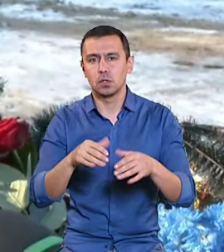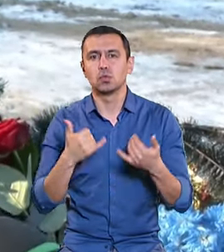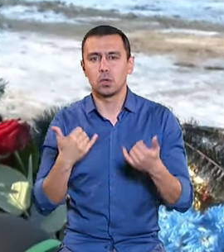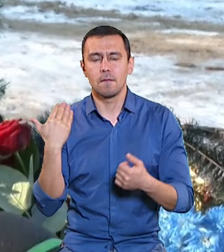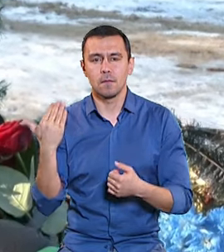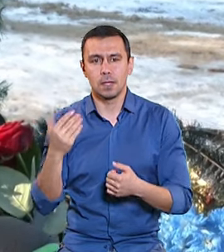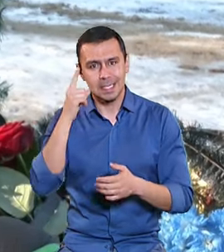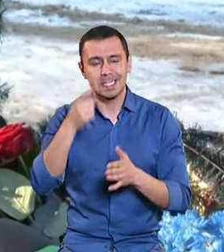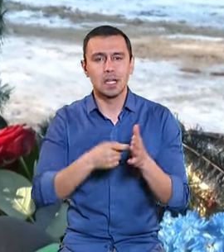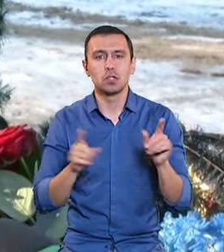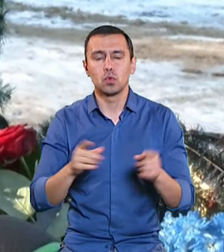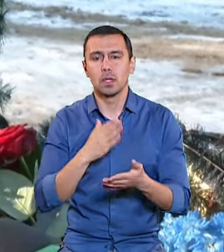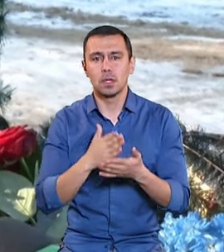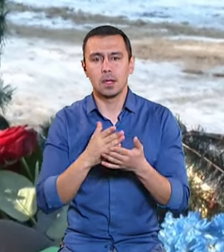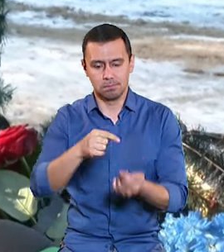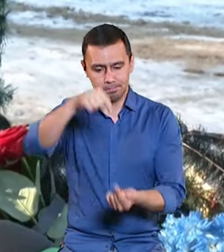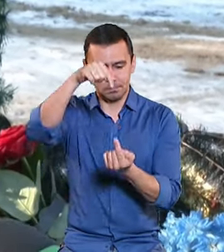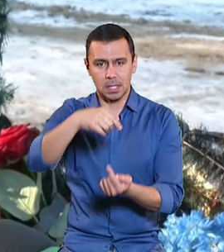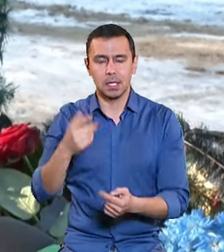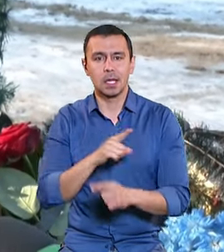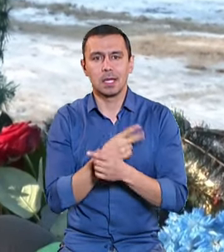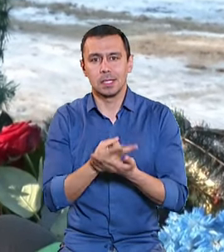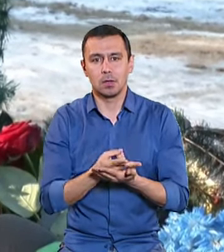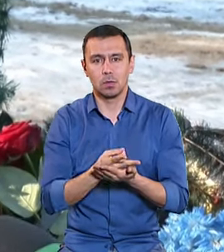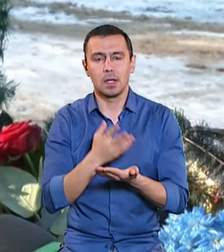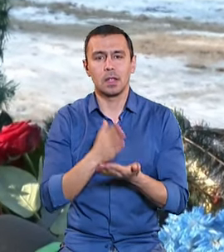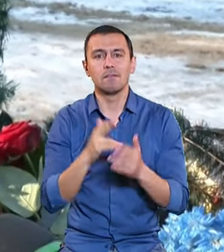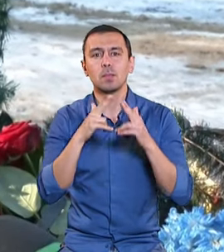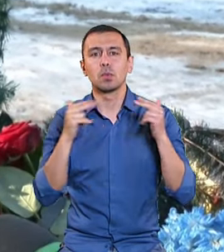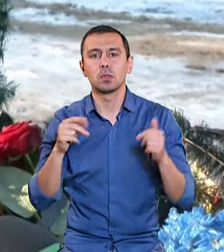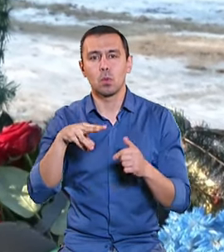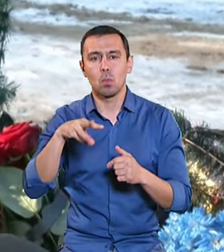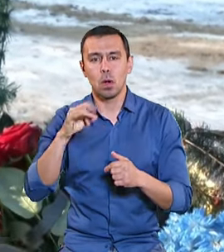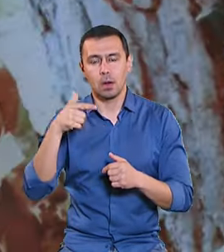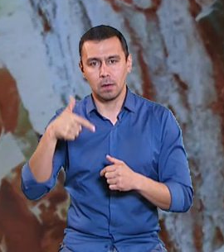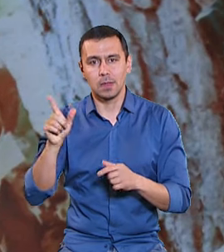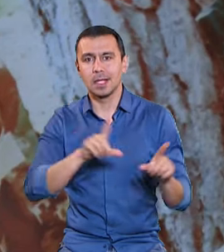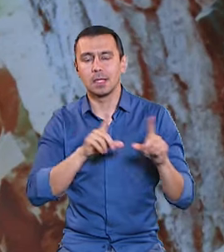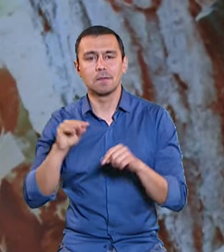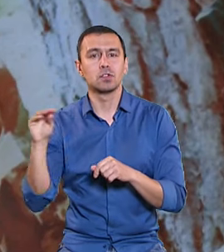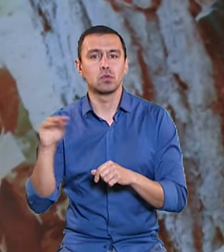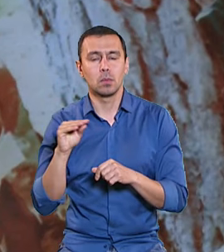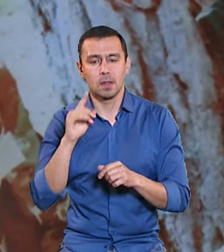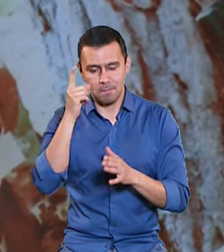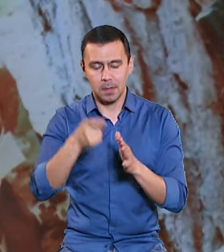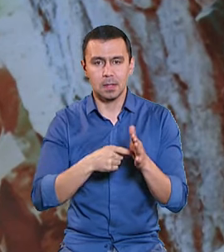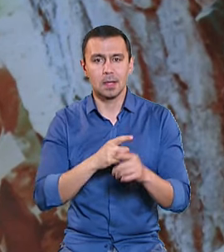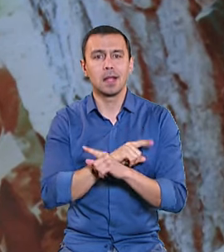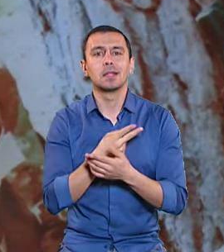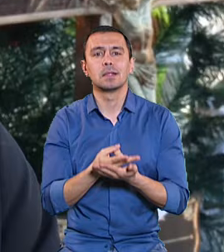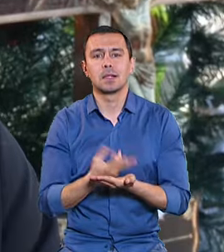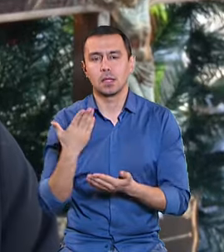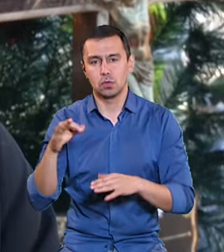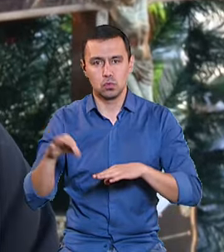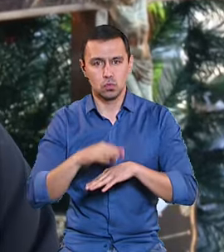вони дізналися, що є співпадіння, що їхнє тіло лежить в Дніпропетровському морзі. Марина каже, вони їздили в Житомир на впізнання тіла її